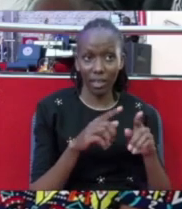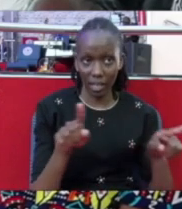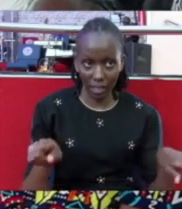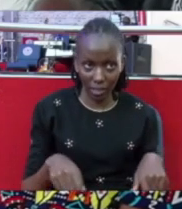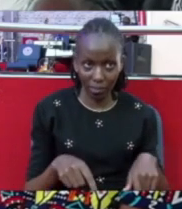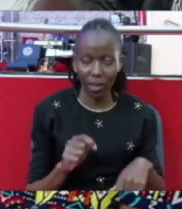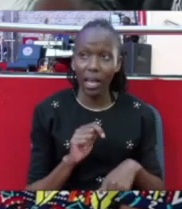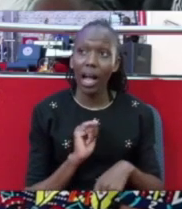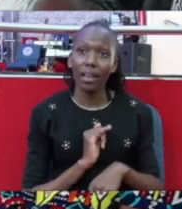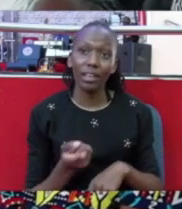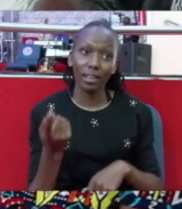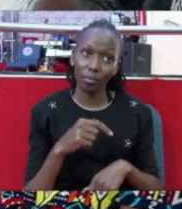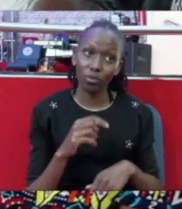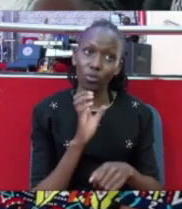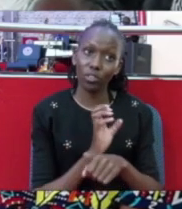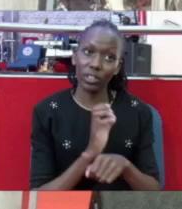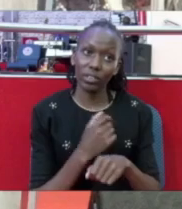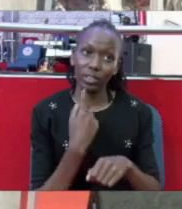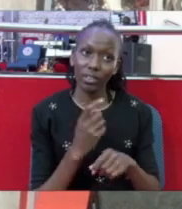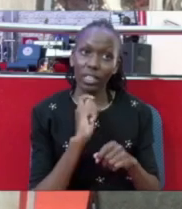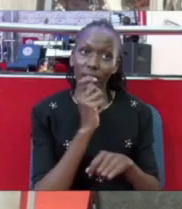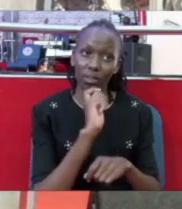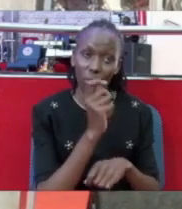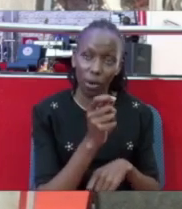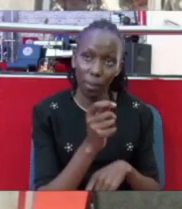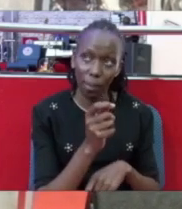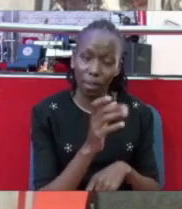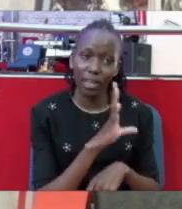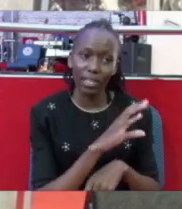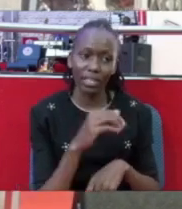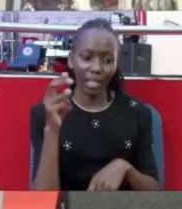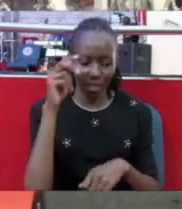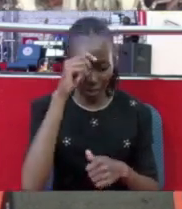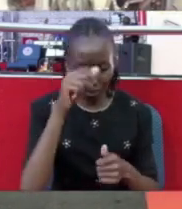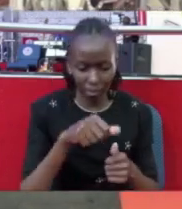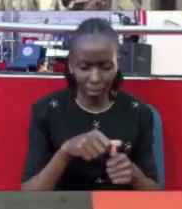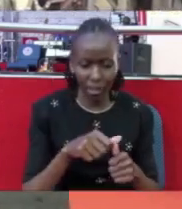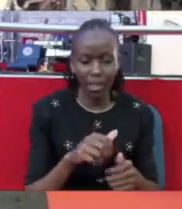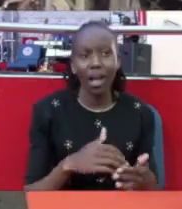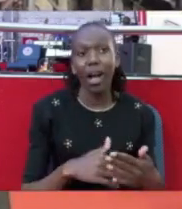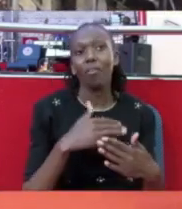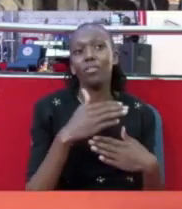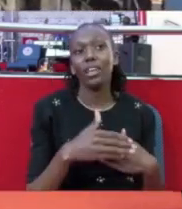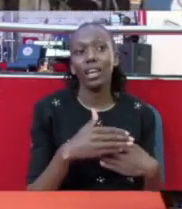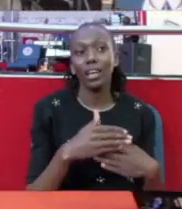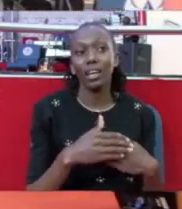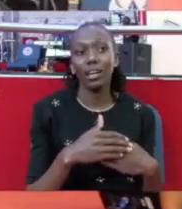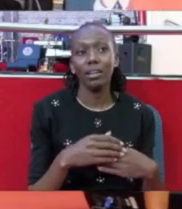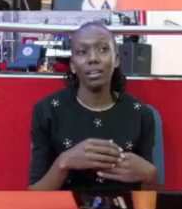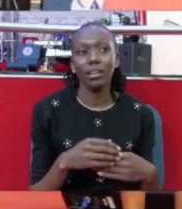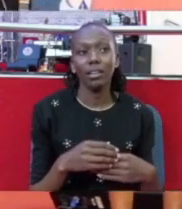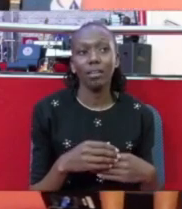testimony. Nikakuja hapa na nikatoa ushuhuda. And I remember after giving my testimony, na baada ya kutoa ushuhuda, one